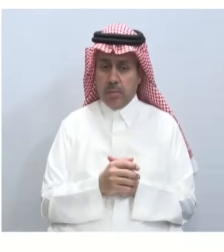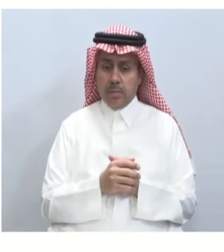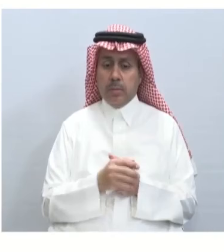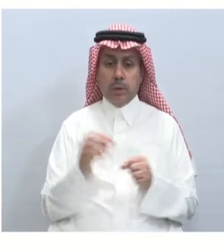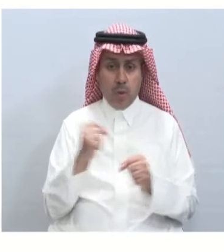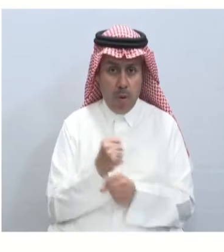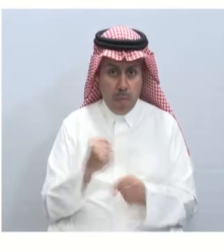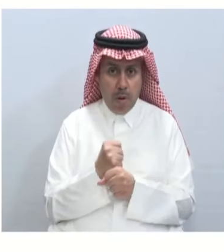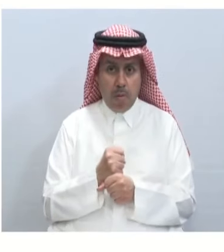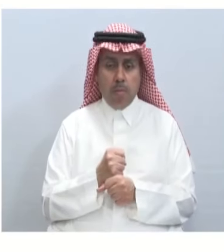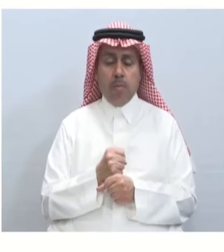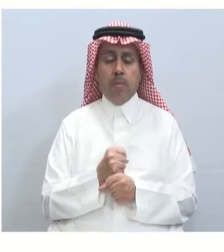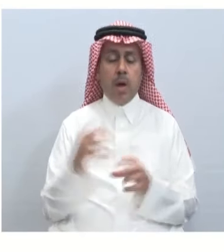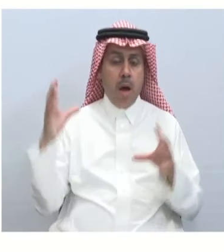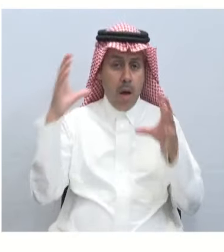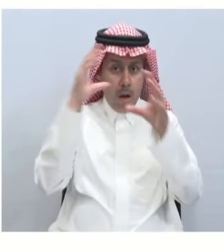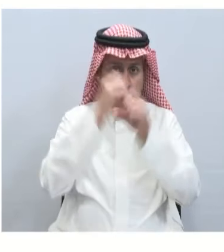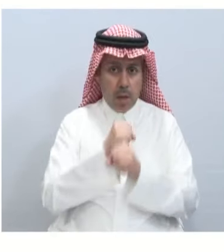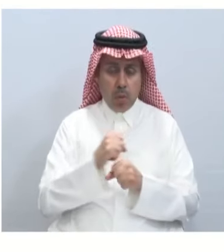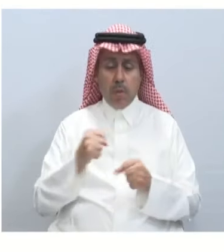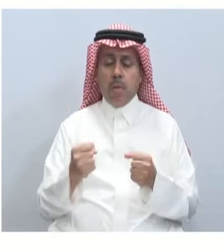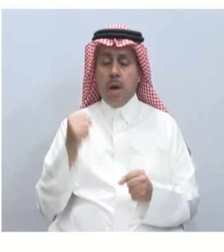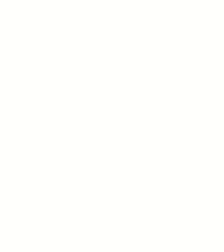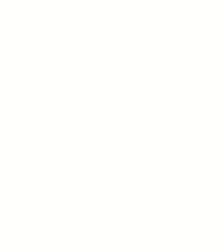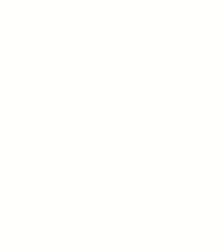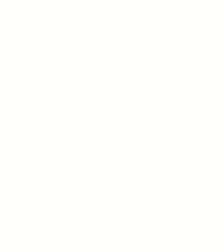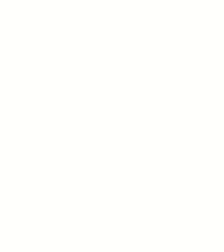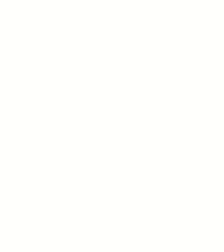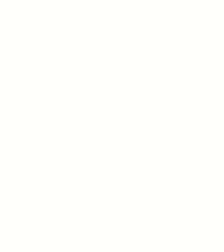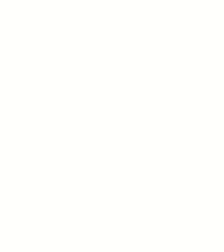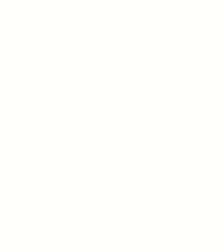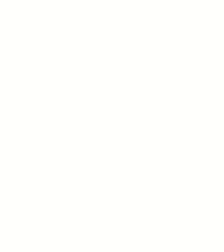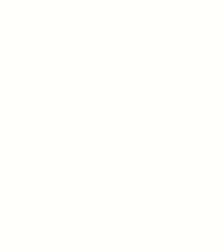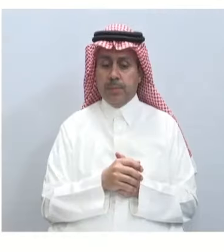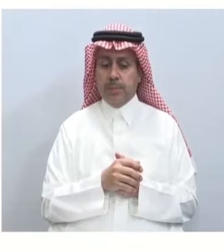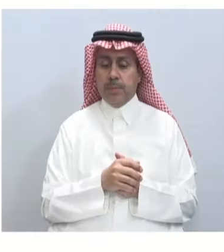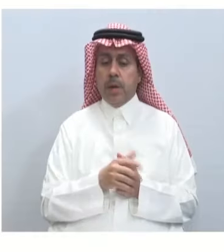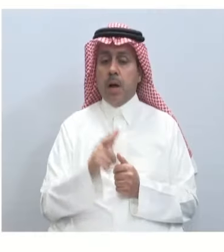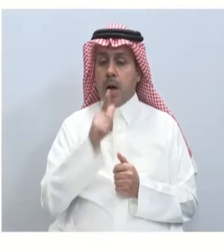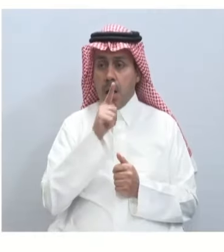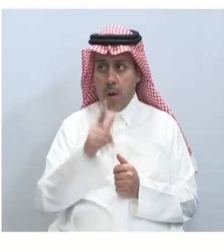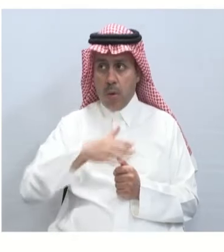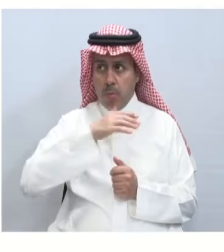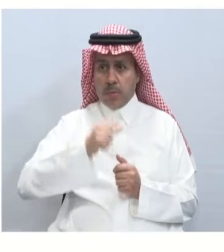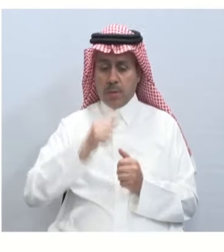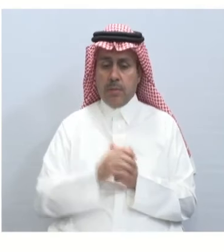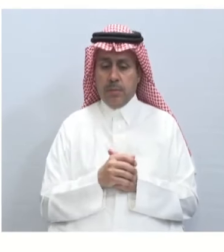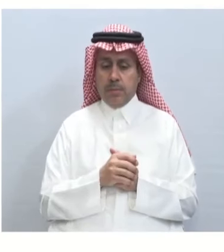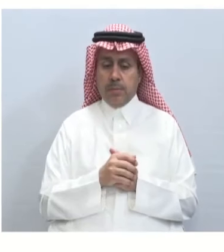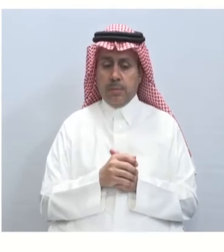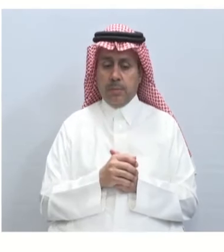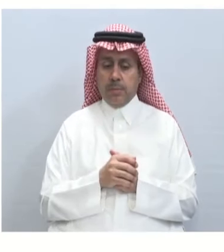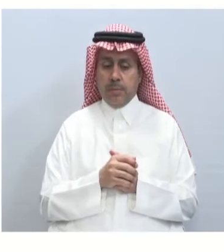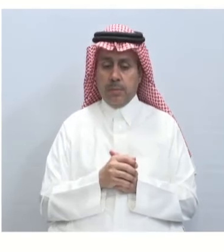عملا اخرو من اعمال البر كما في قوله صلى الله عليه